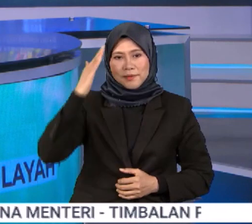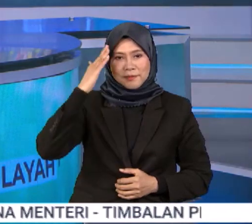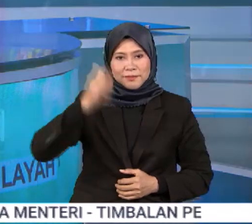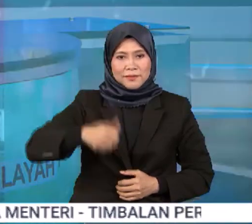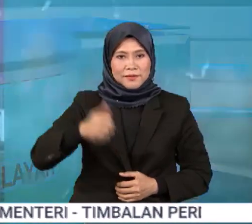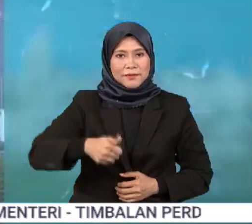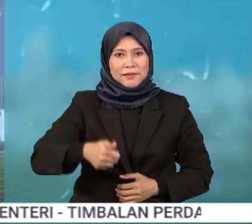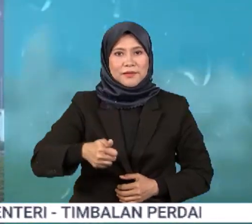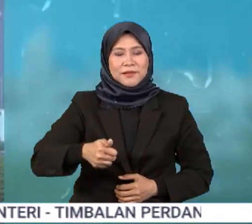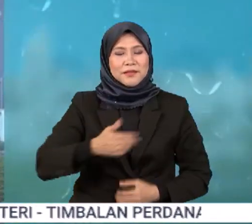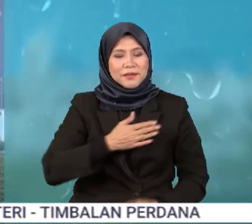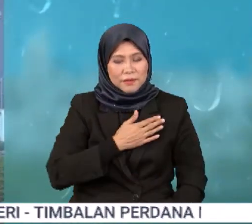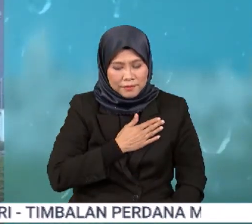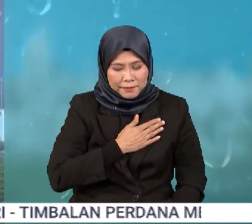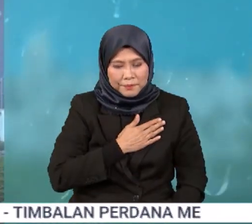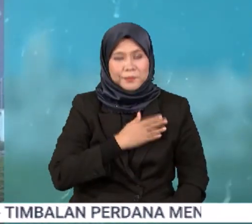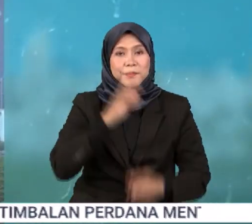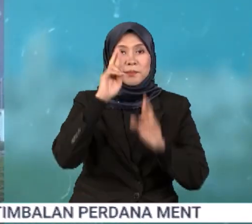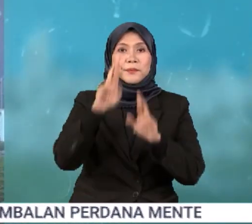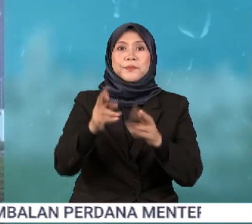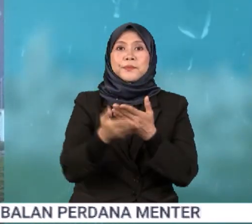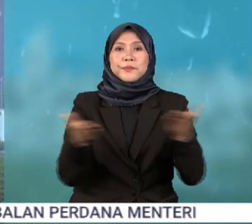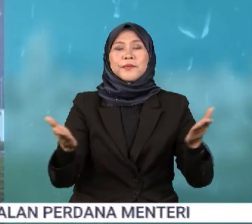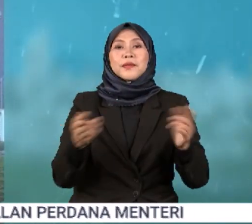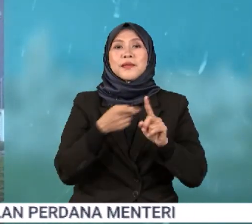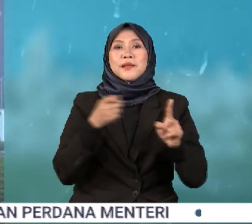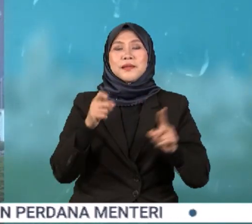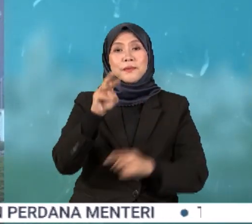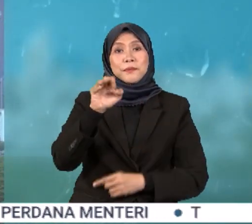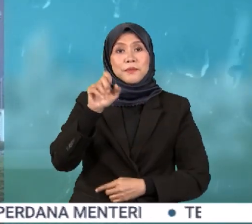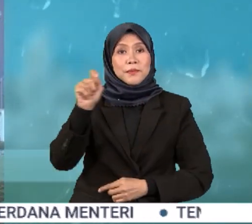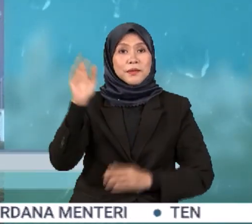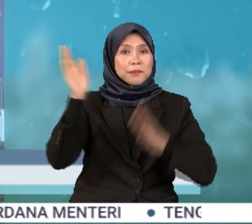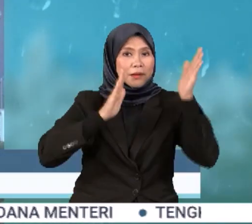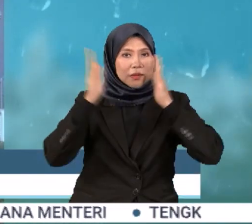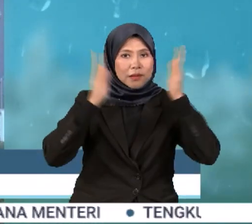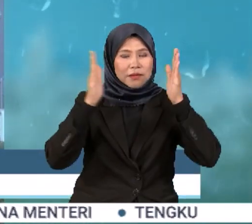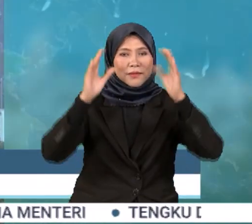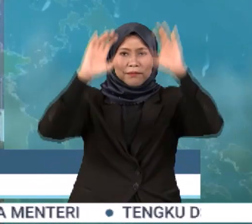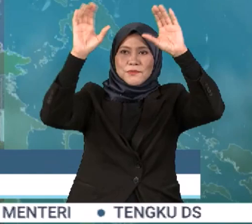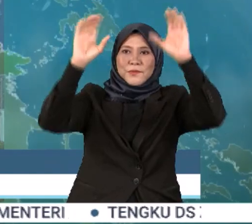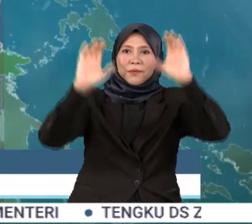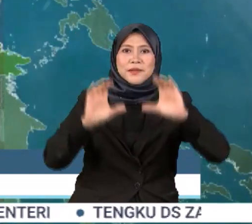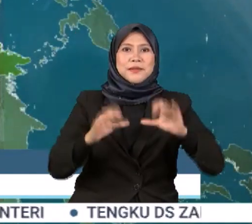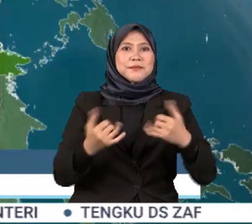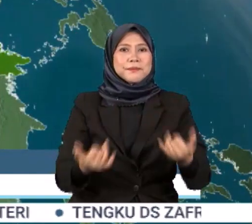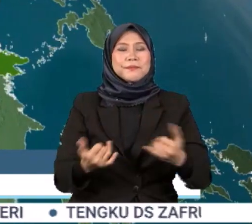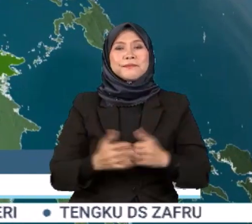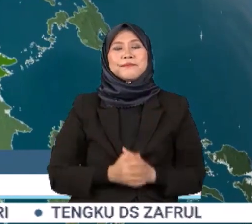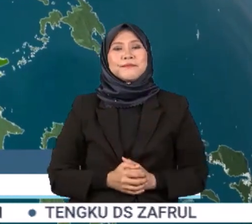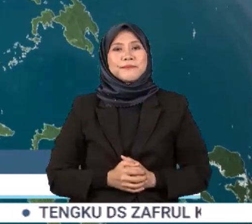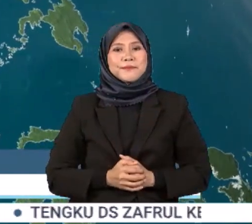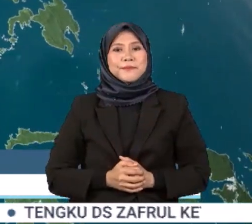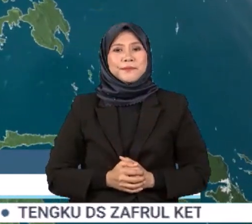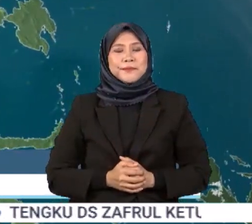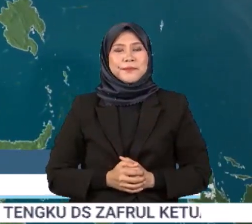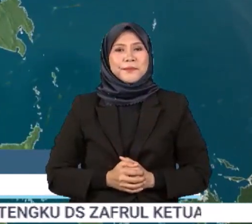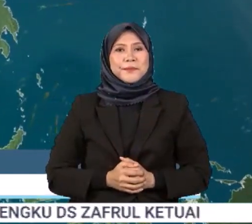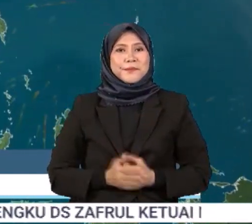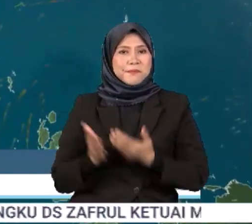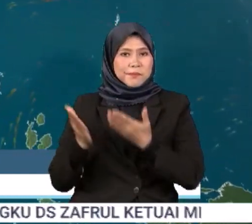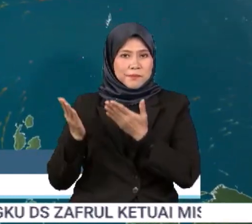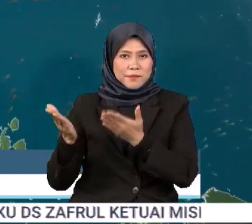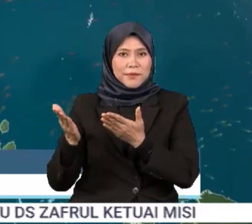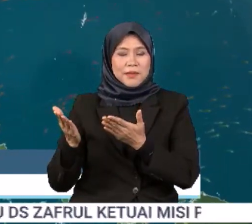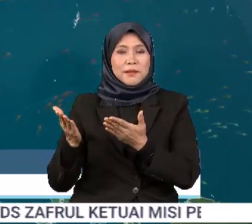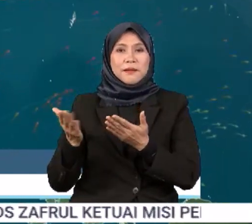Assalamualaikum dan salam hormat. Kembali bersama Jabatan Meteorologi Malaysia untuk informasi cuaca yang terkini. Bila kita mulakan laporan cuaca pada petang ini dengan melihat terlebih